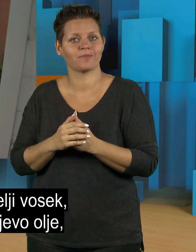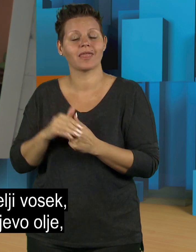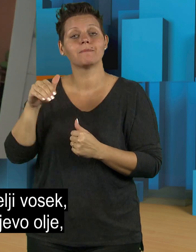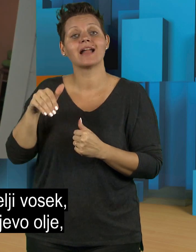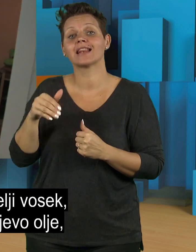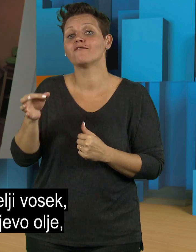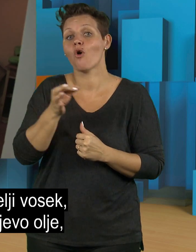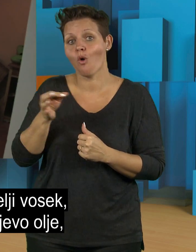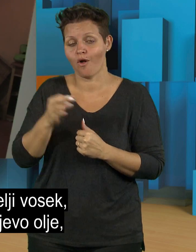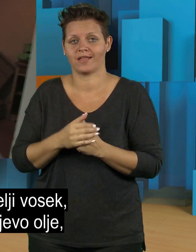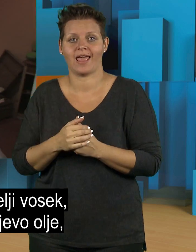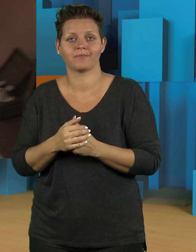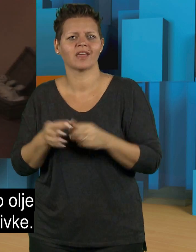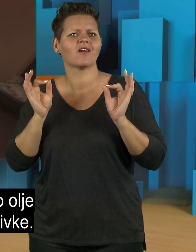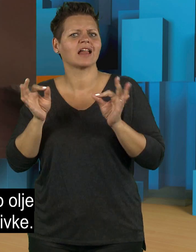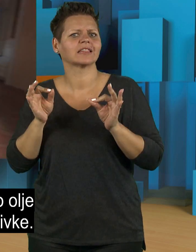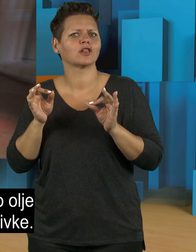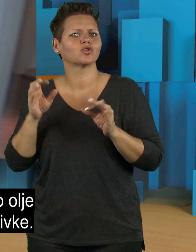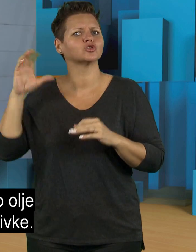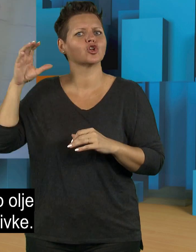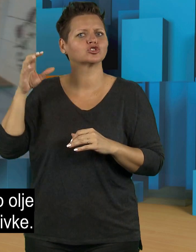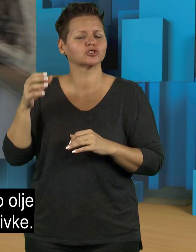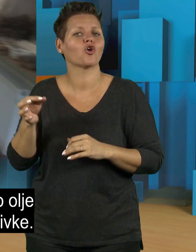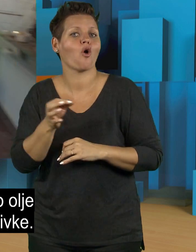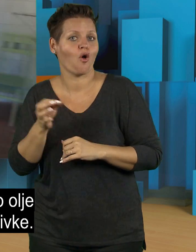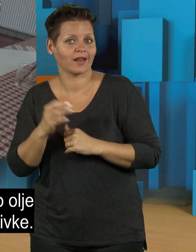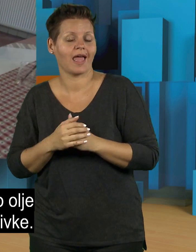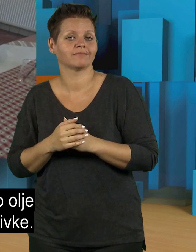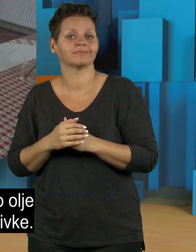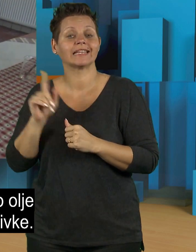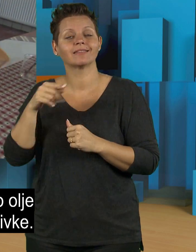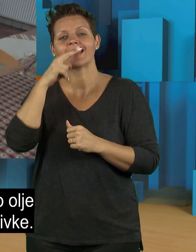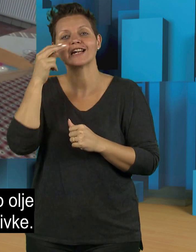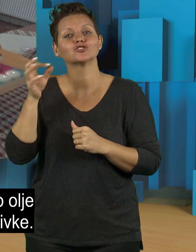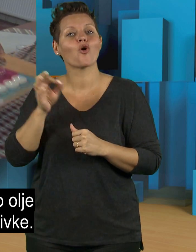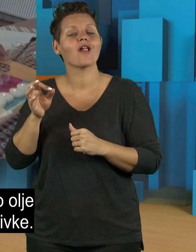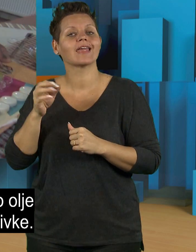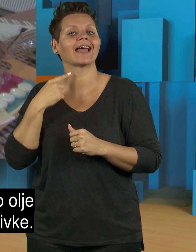olje, kvalitetno sončnično olje in eterično olje grenivke.